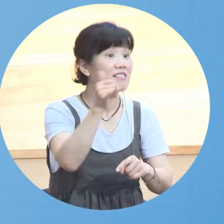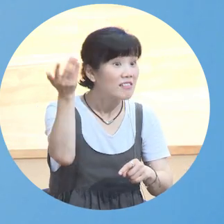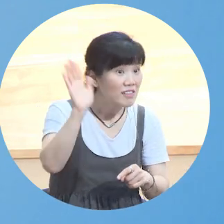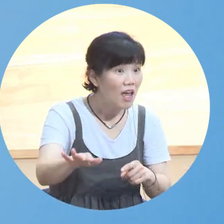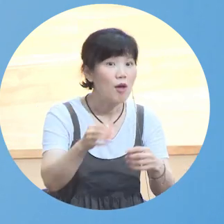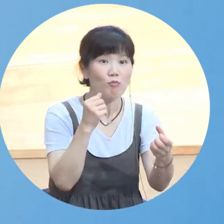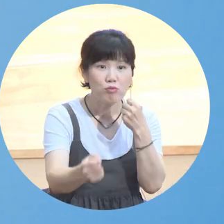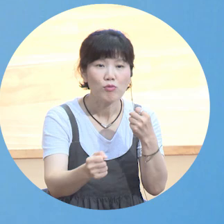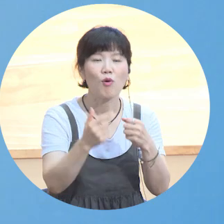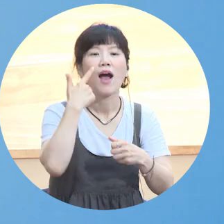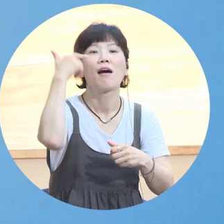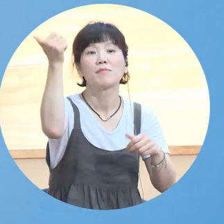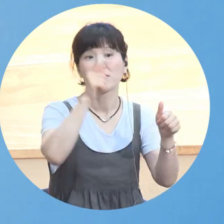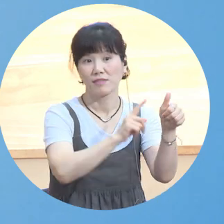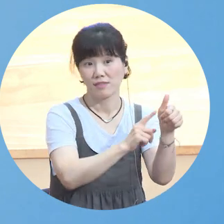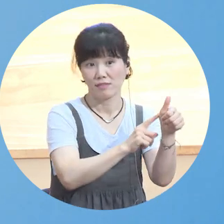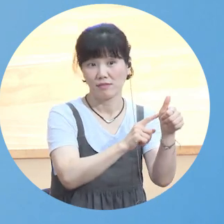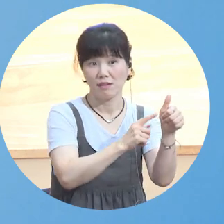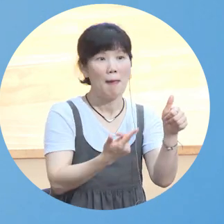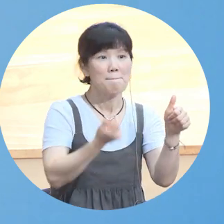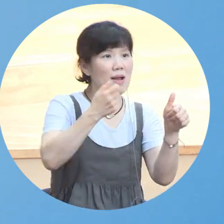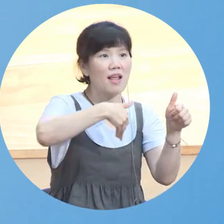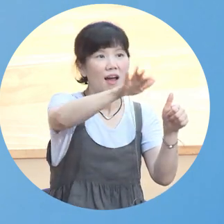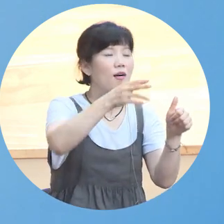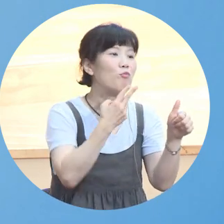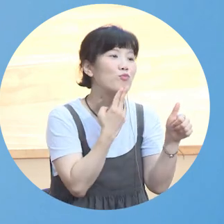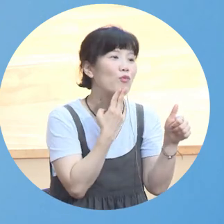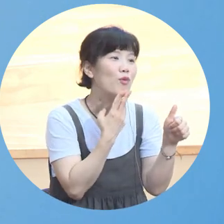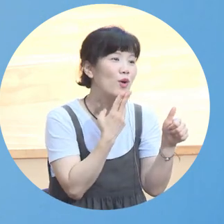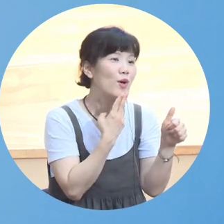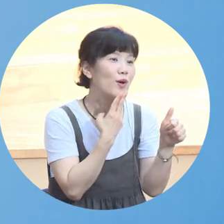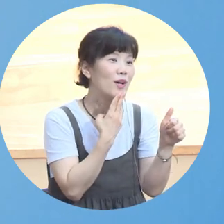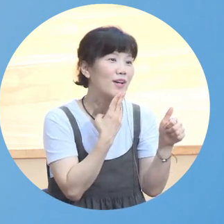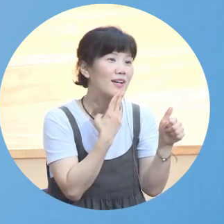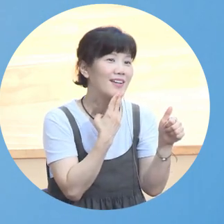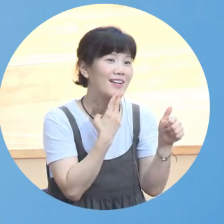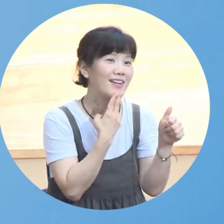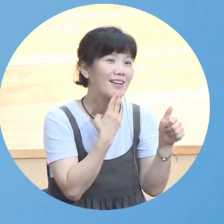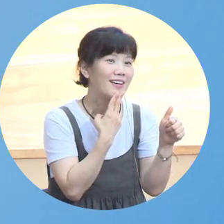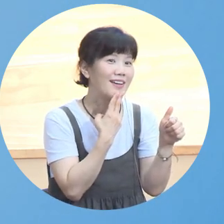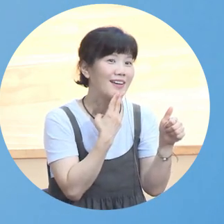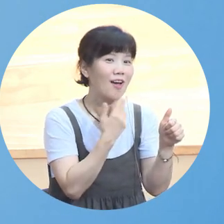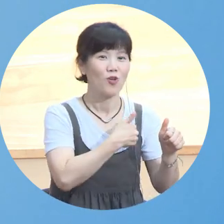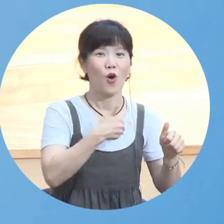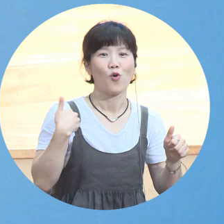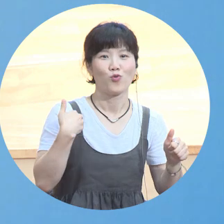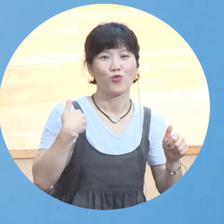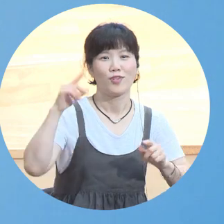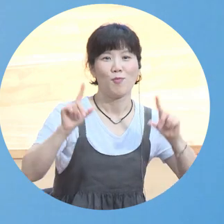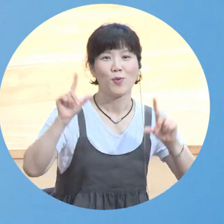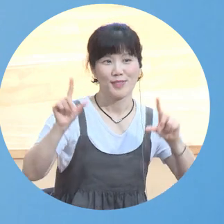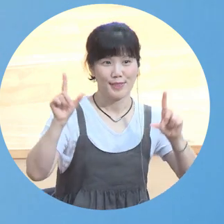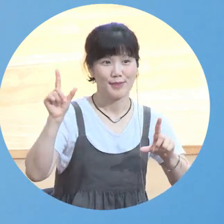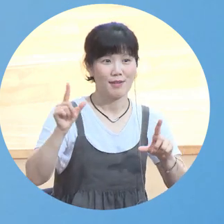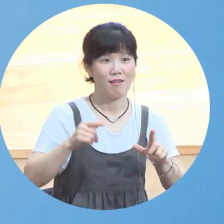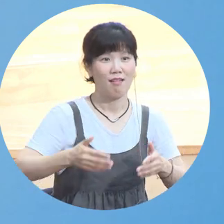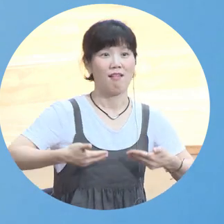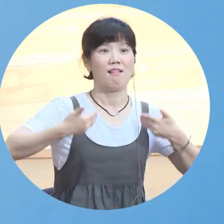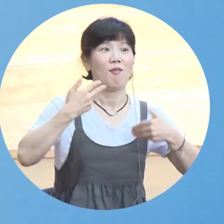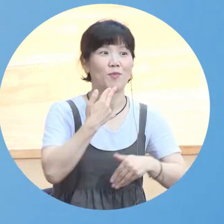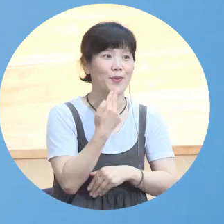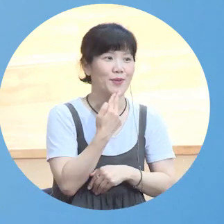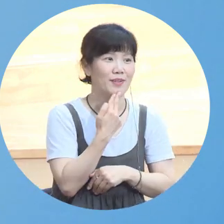빨리 가질 않아 굉장히 여유가 있어요 서두르지 를 하나요 오히려